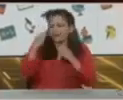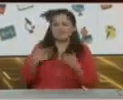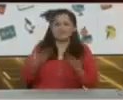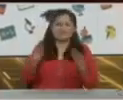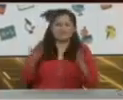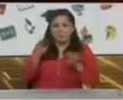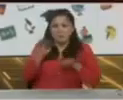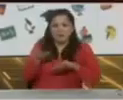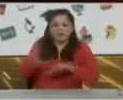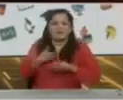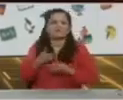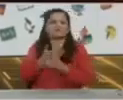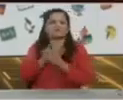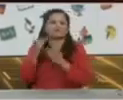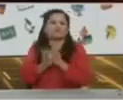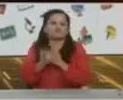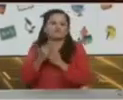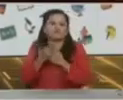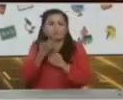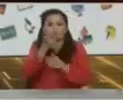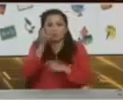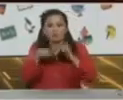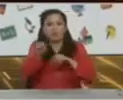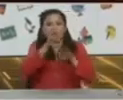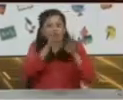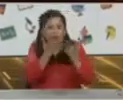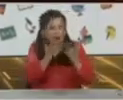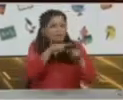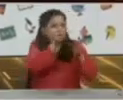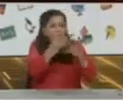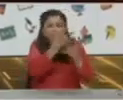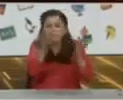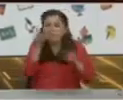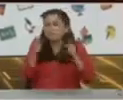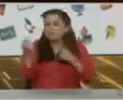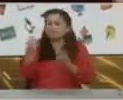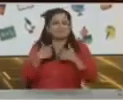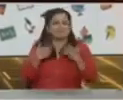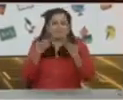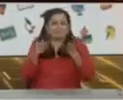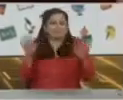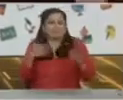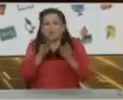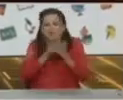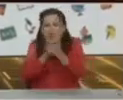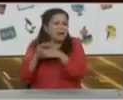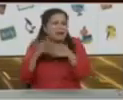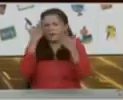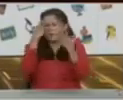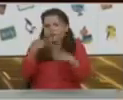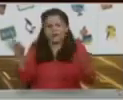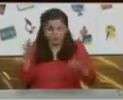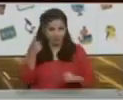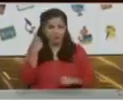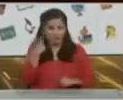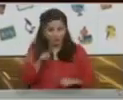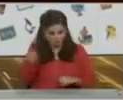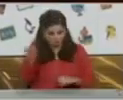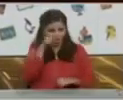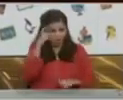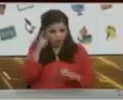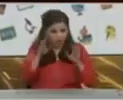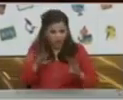कहेगा, घर के बाकी लोग क्या कहेंगे, समाज क्या कहेगा, दोस्त क्या कहेगा, कुछ नहीं सोचा। क्या कभी सोचा